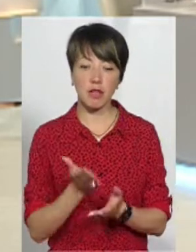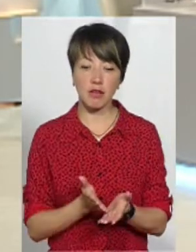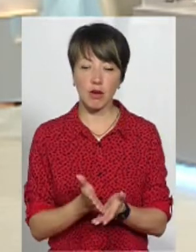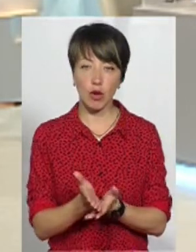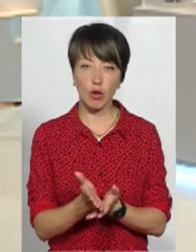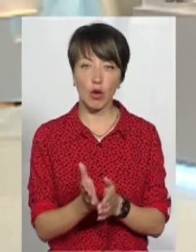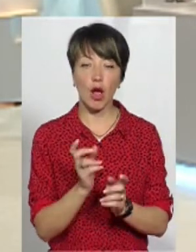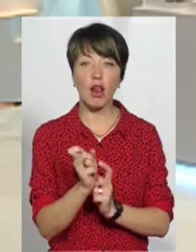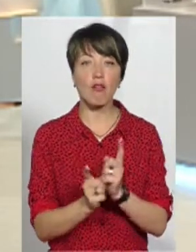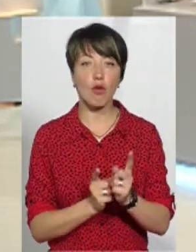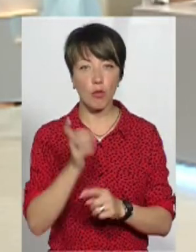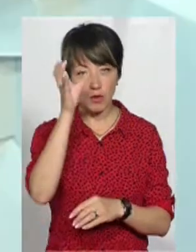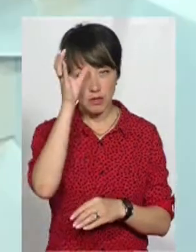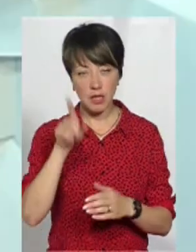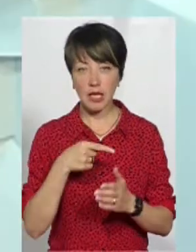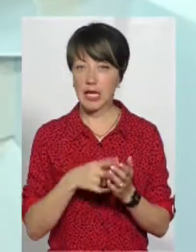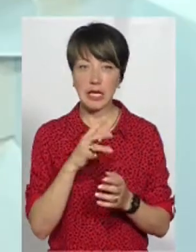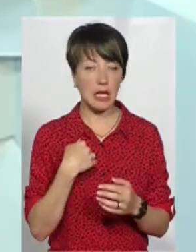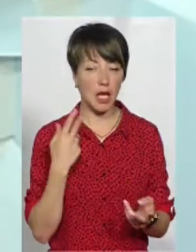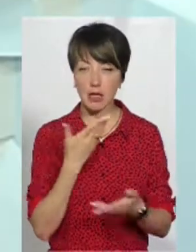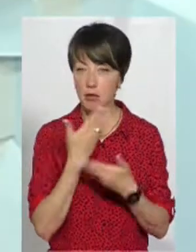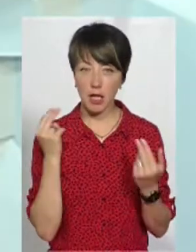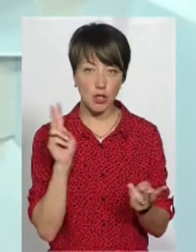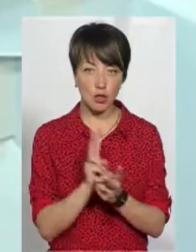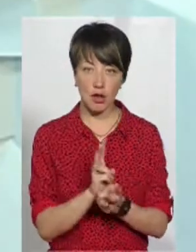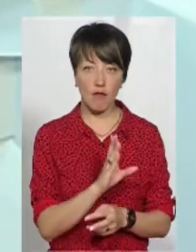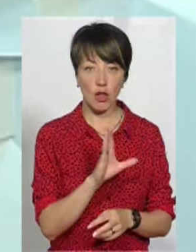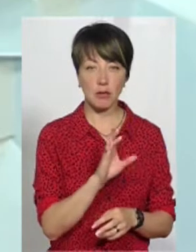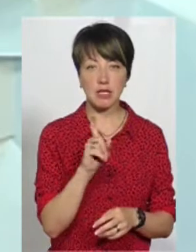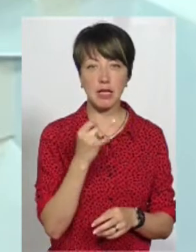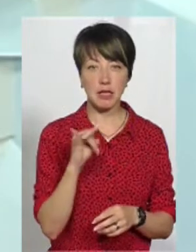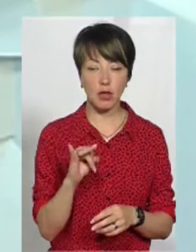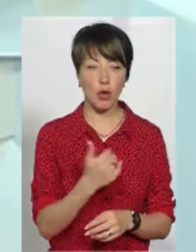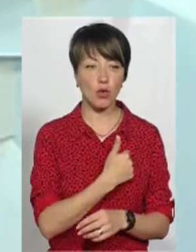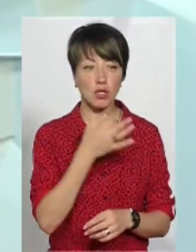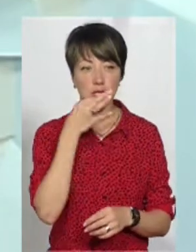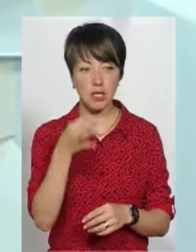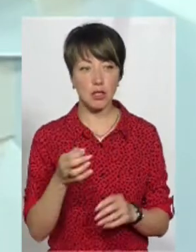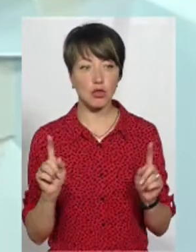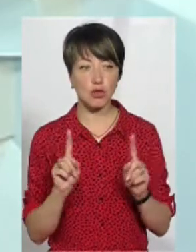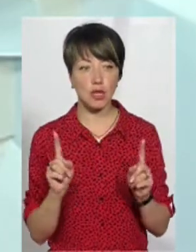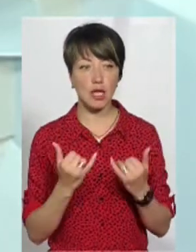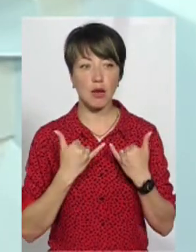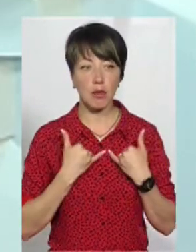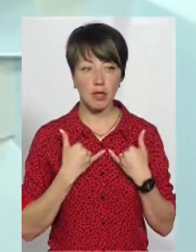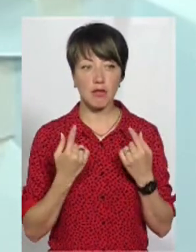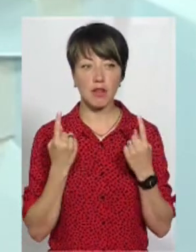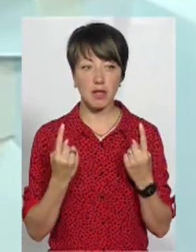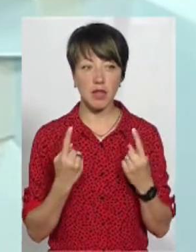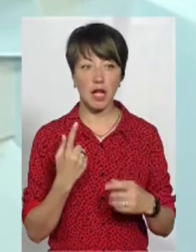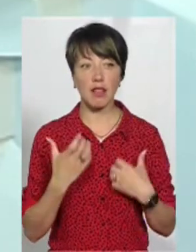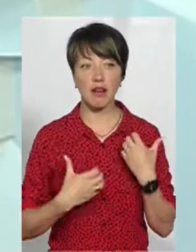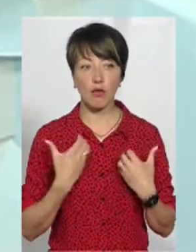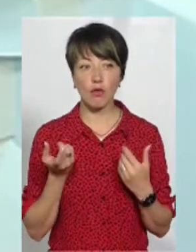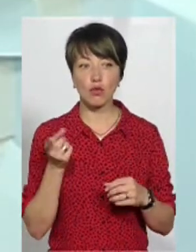вектор реформ в освіті? Ні, я не мала зустрічі з Володимиром Зеленським. І хочу вам сказати, що для мене велика